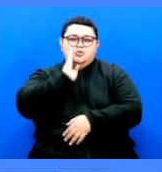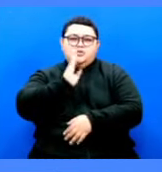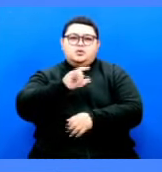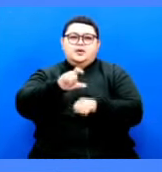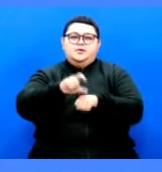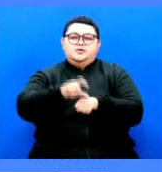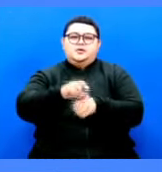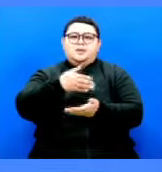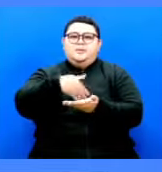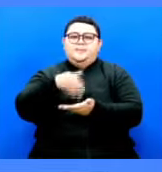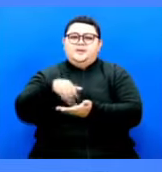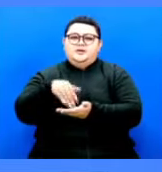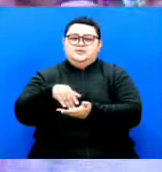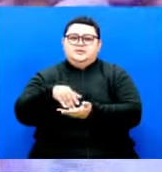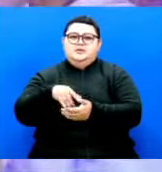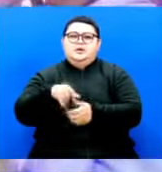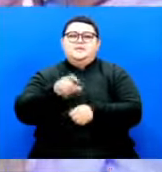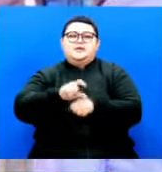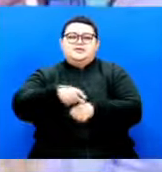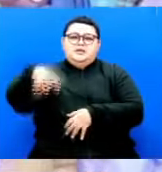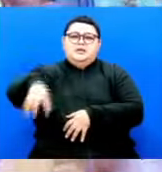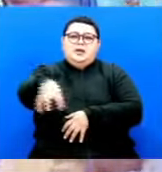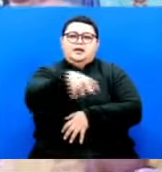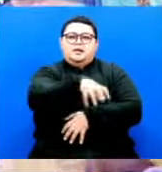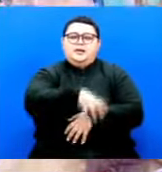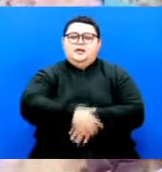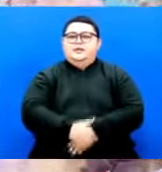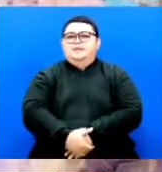yang membersihkan masjid di daerah.